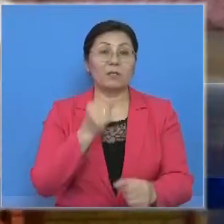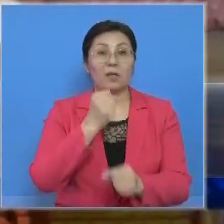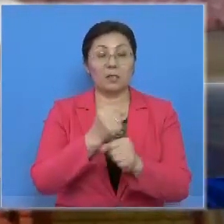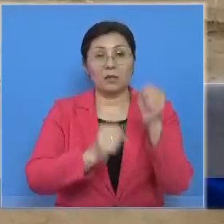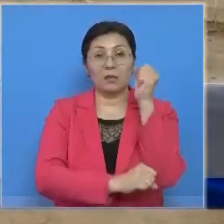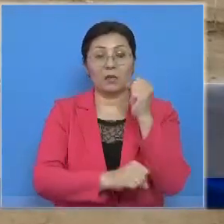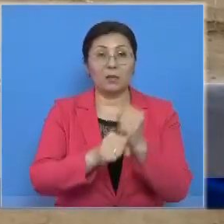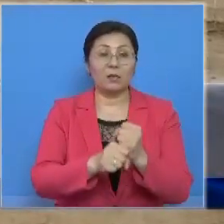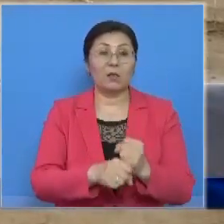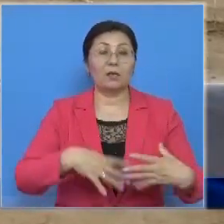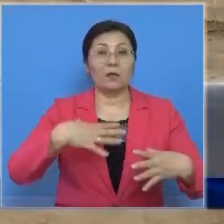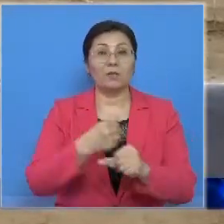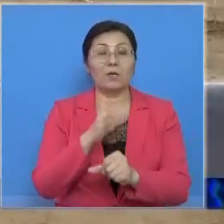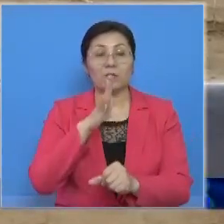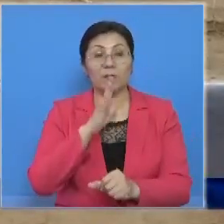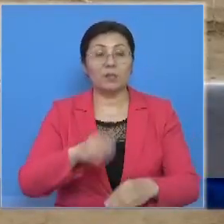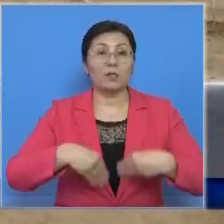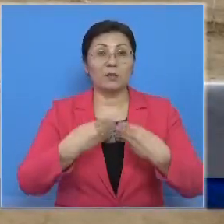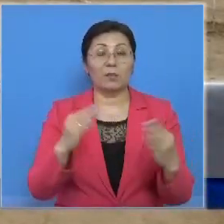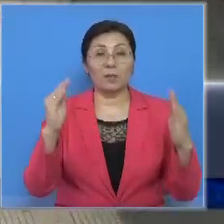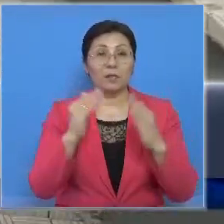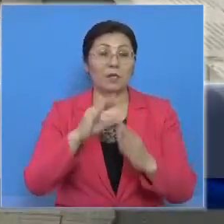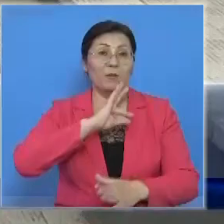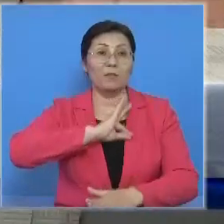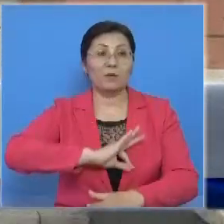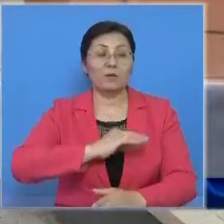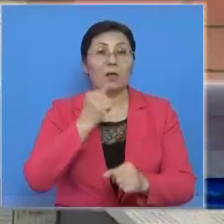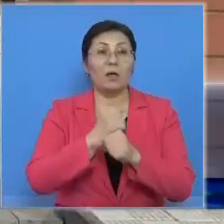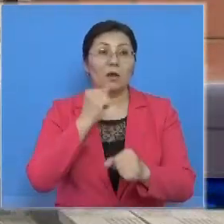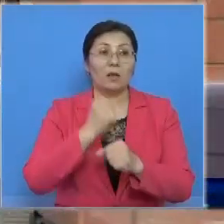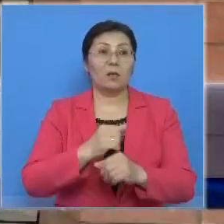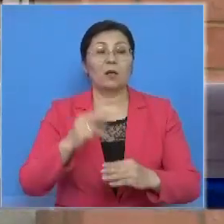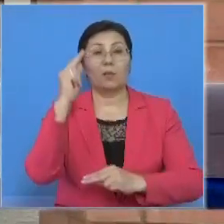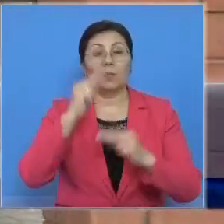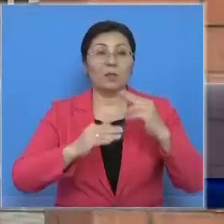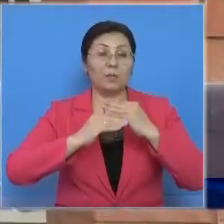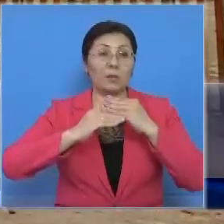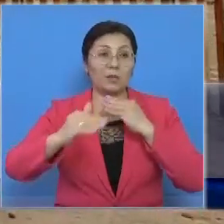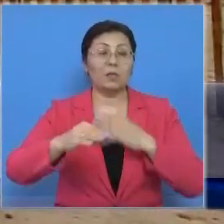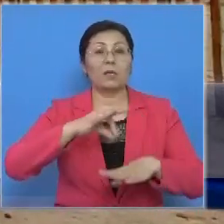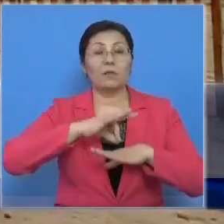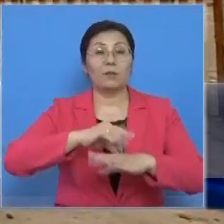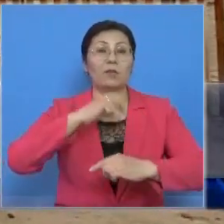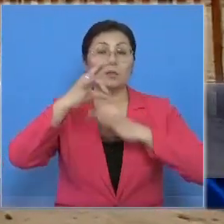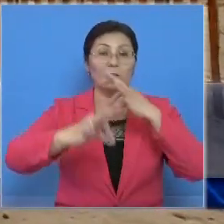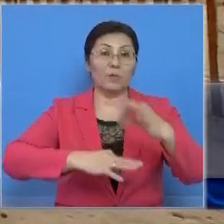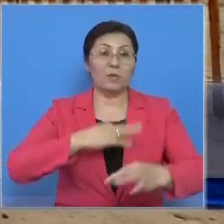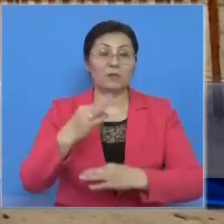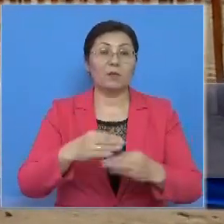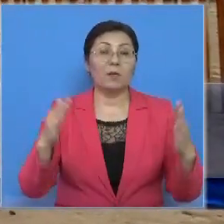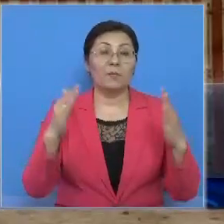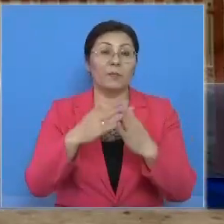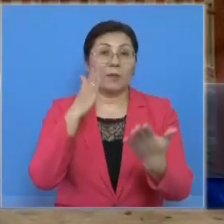рабочим, которые в сжатые сроки сдали дома в эксплуатацию. Работы на строительных площадках велись круглосуточно. К домам подведена